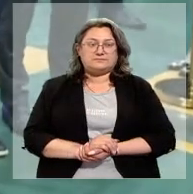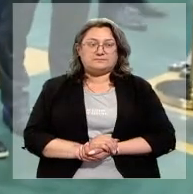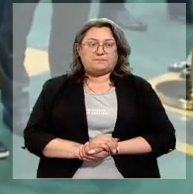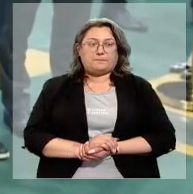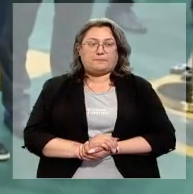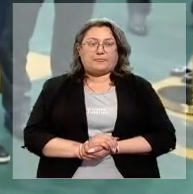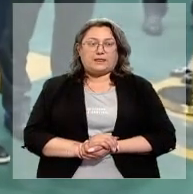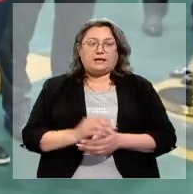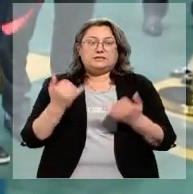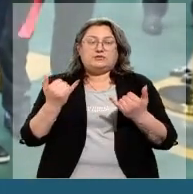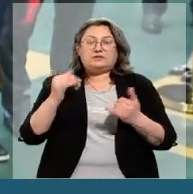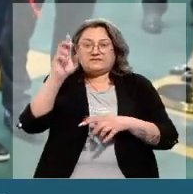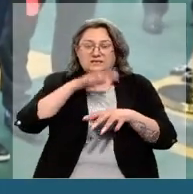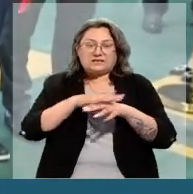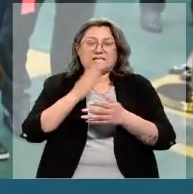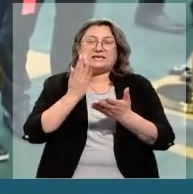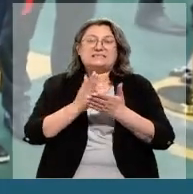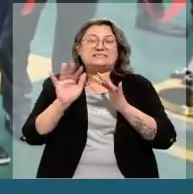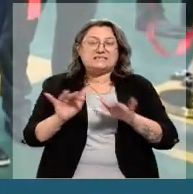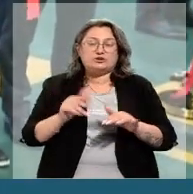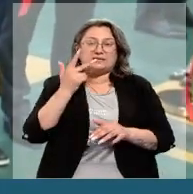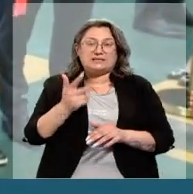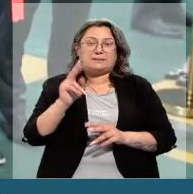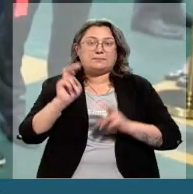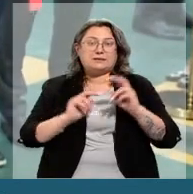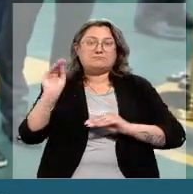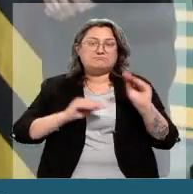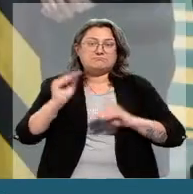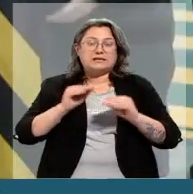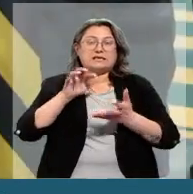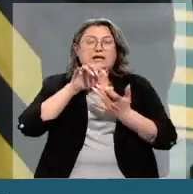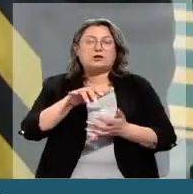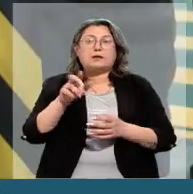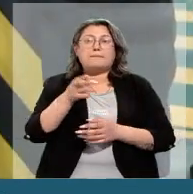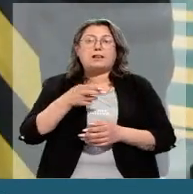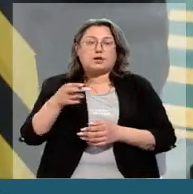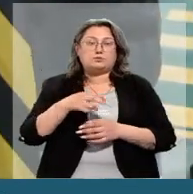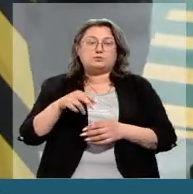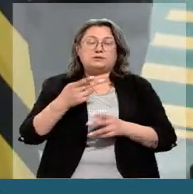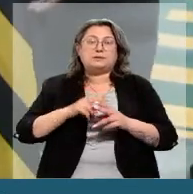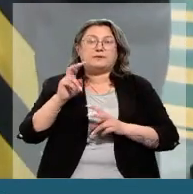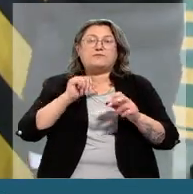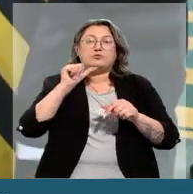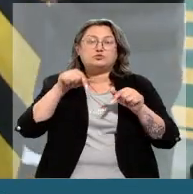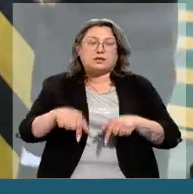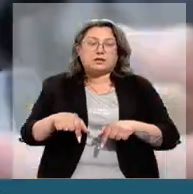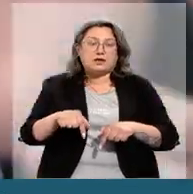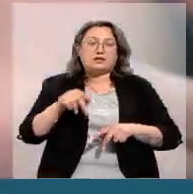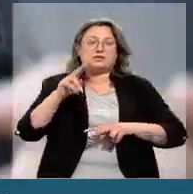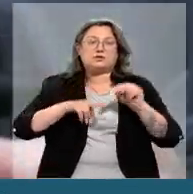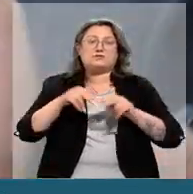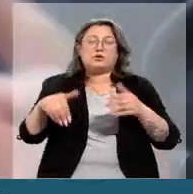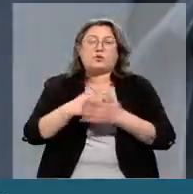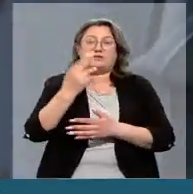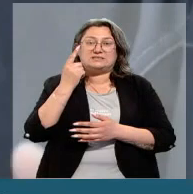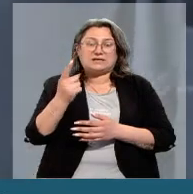Бүгінде елімізде Беларусь тракторларын құрастыратын үш кәсіпорын жұмыс істейді. Соның бірі Қостанайдағы осы өндіріс ошағы. Жаңа